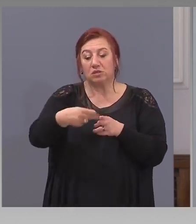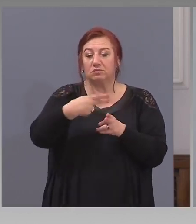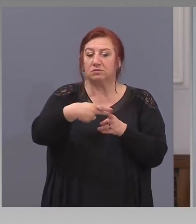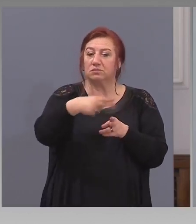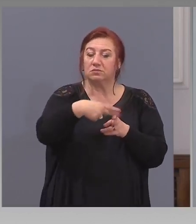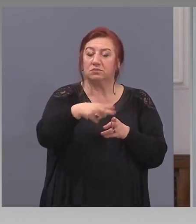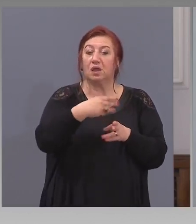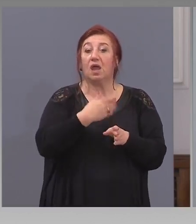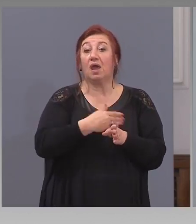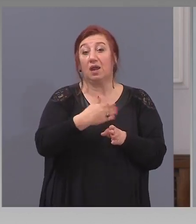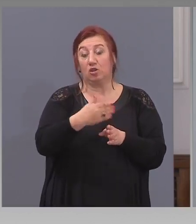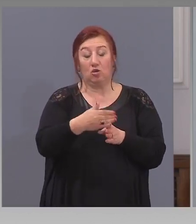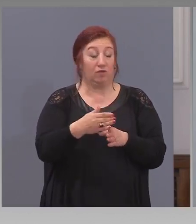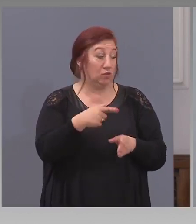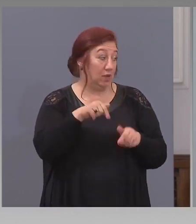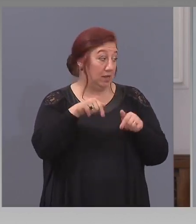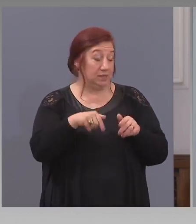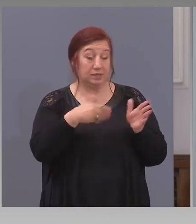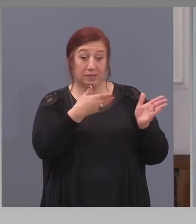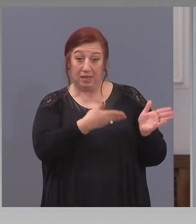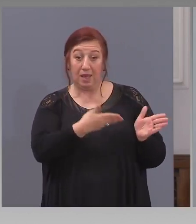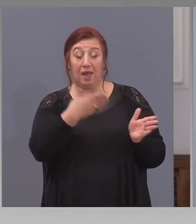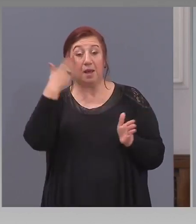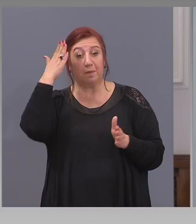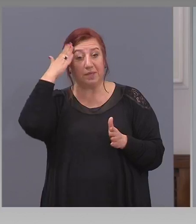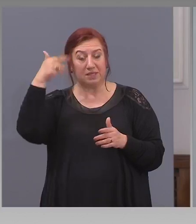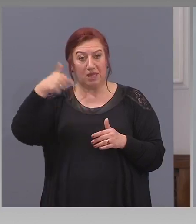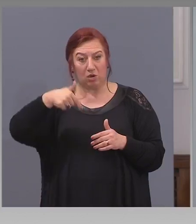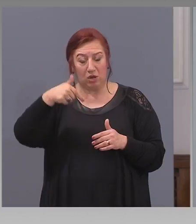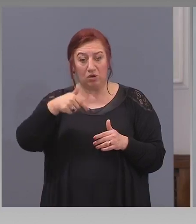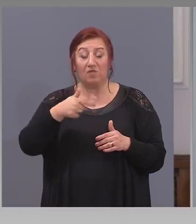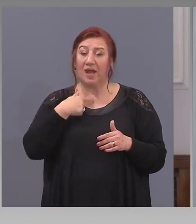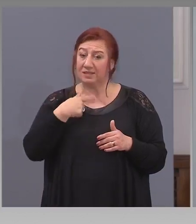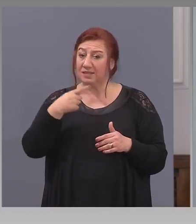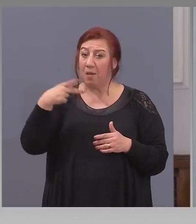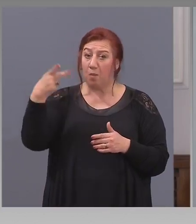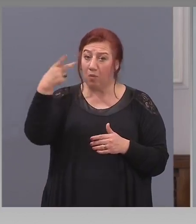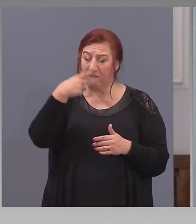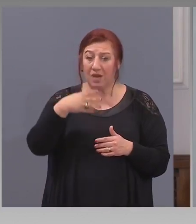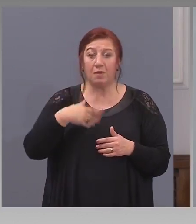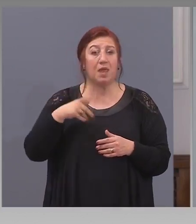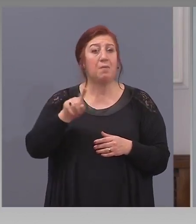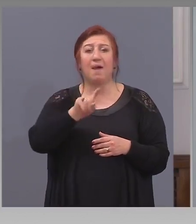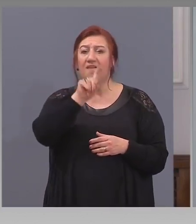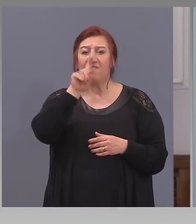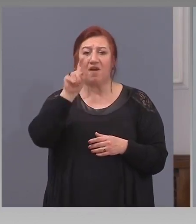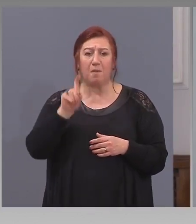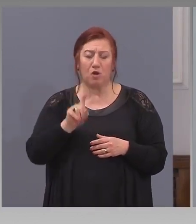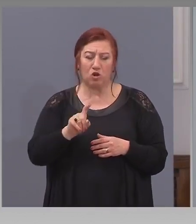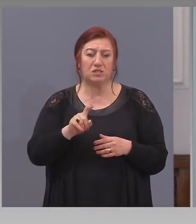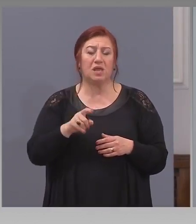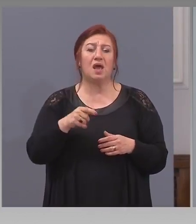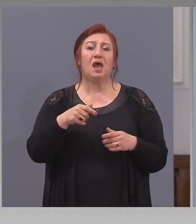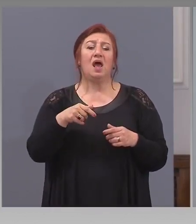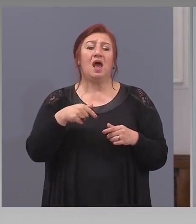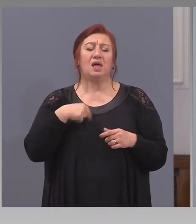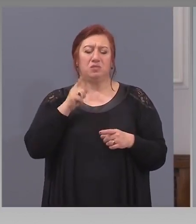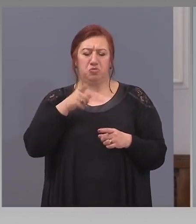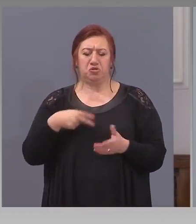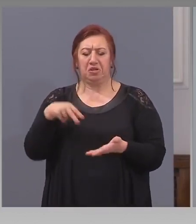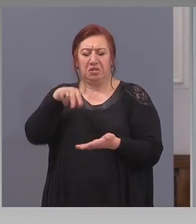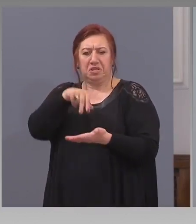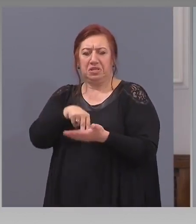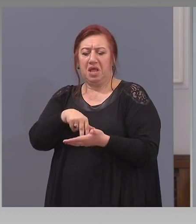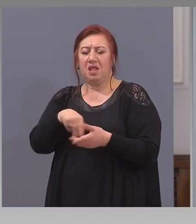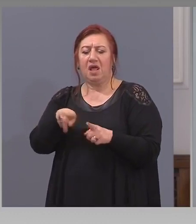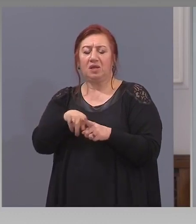И сега министър Горанов, аз затова казах, има въпроси, които не случайно, иначе щях да стана като президента, си изчета